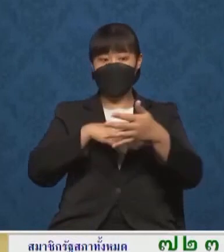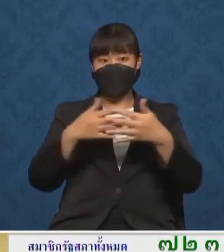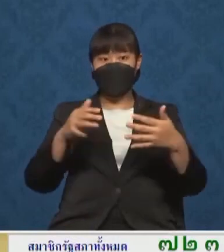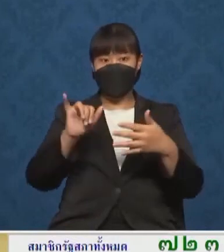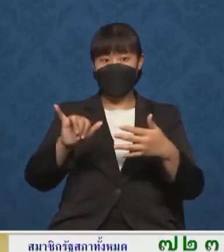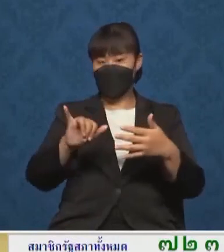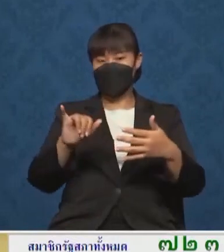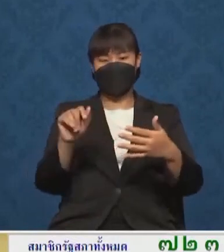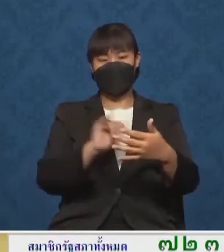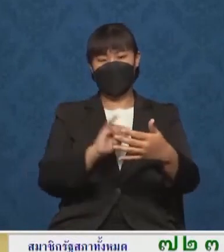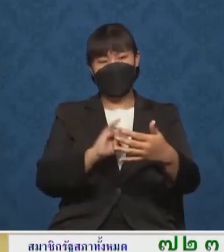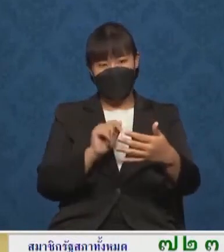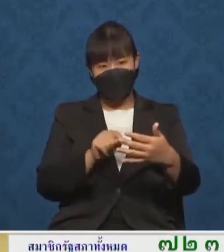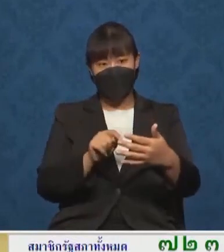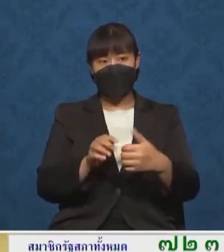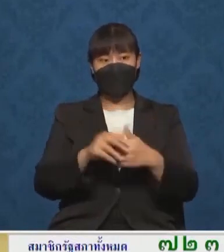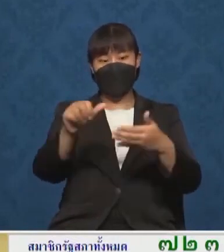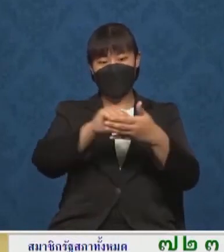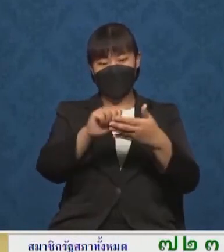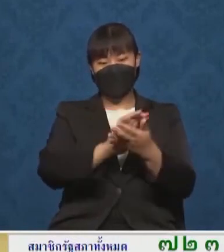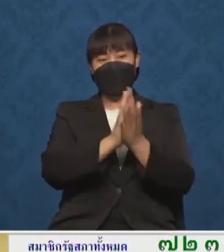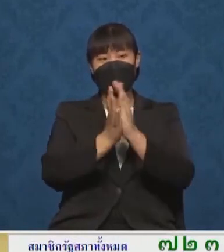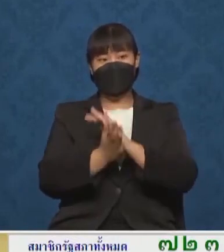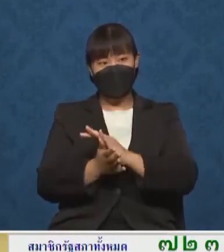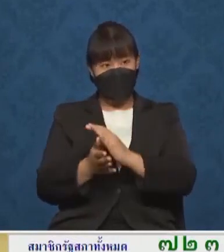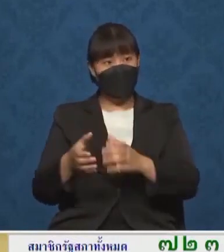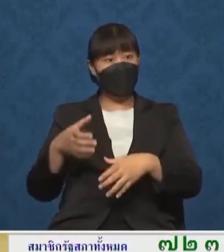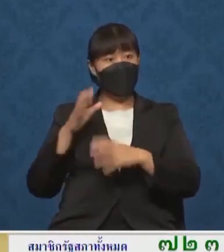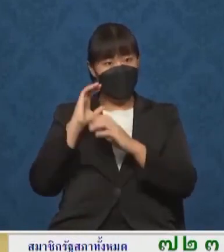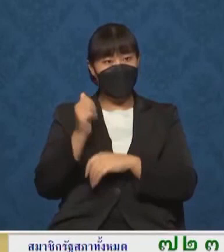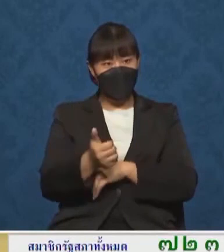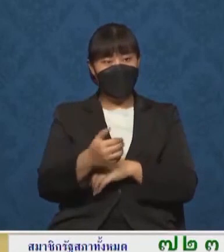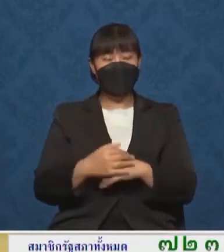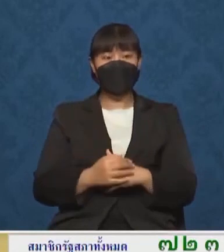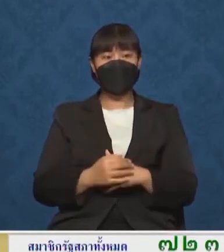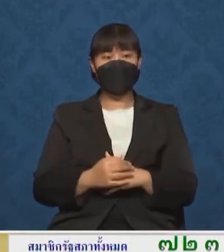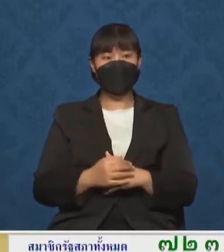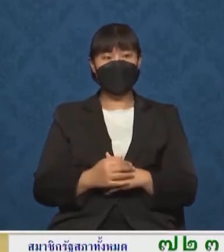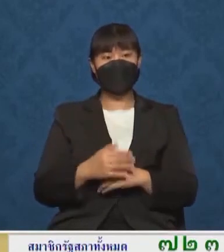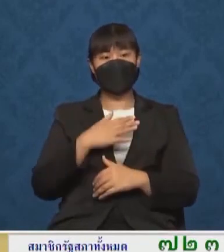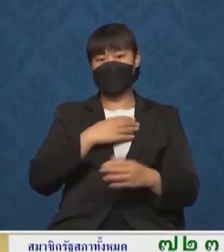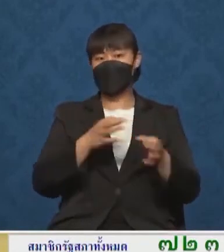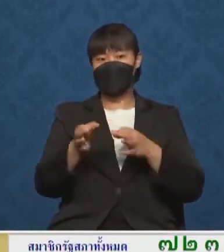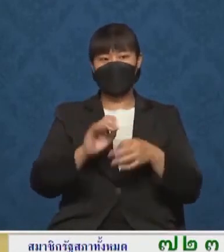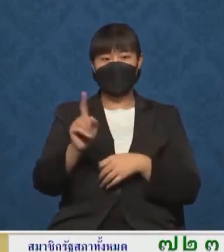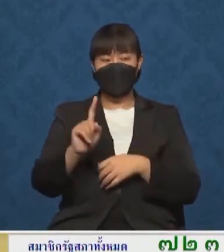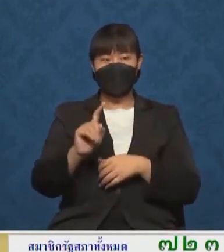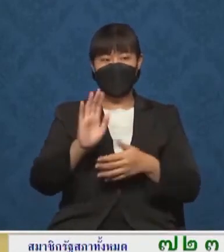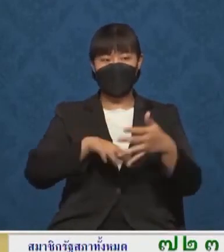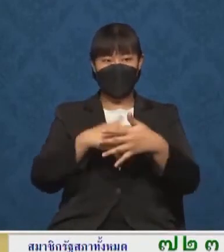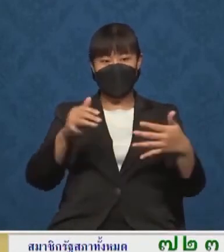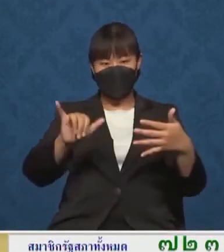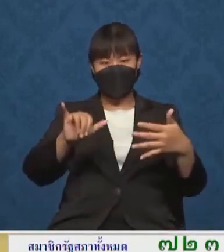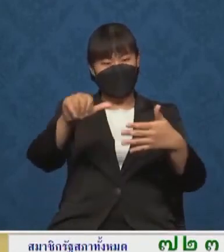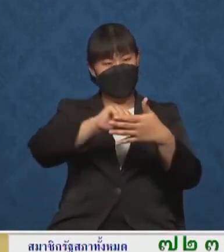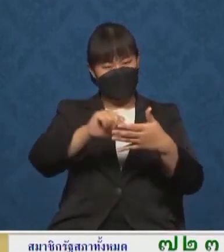ไม่ดีก็สามารถจะทบทวนแก้ไขได้นะครับผมอยากเรียนอย่างนี้ว่าแผนยุทธศาสตร์ชาติเนี่ยแก้ไขยาก